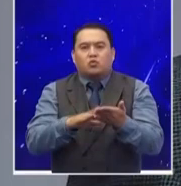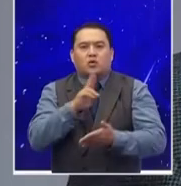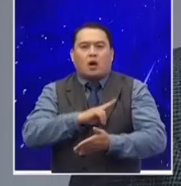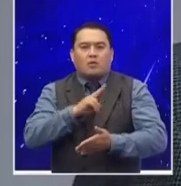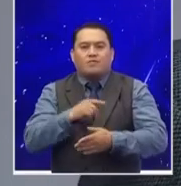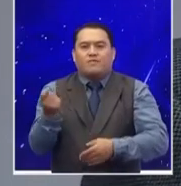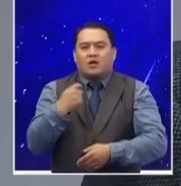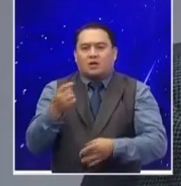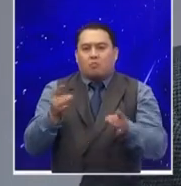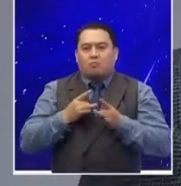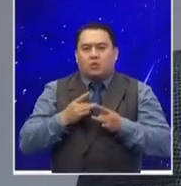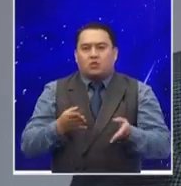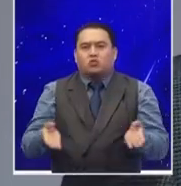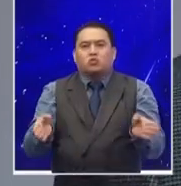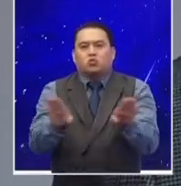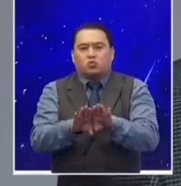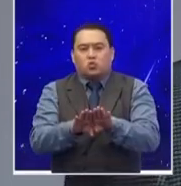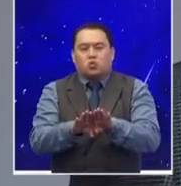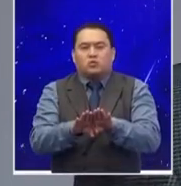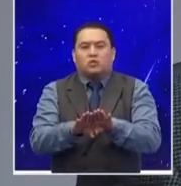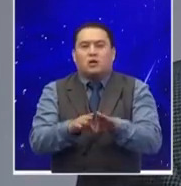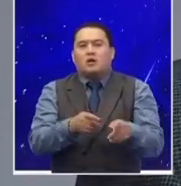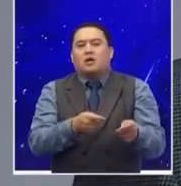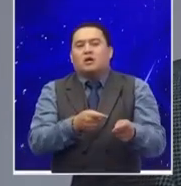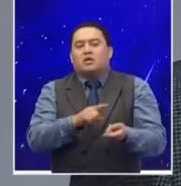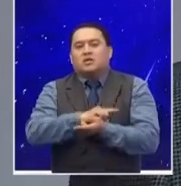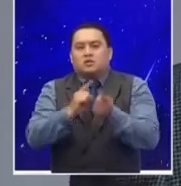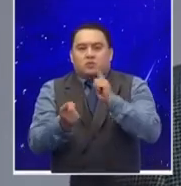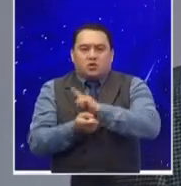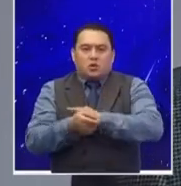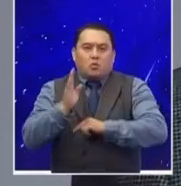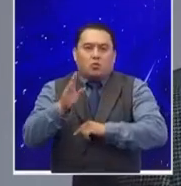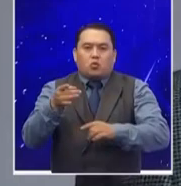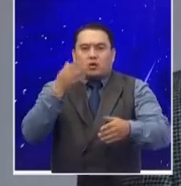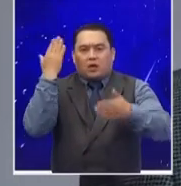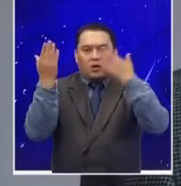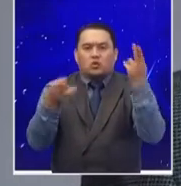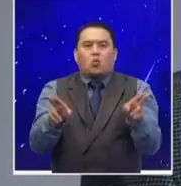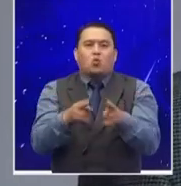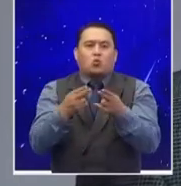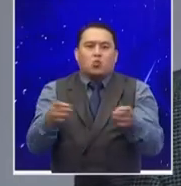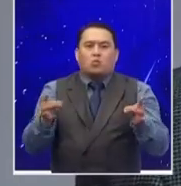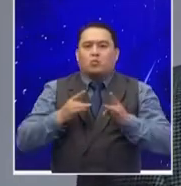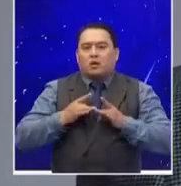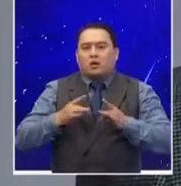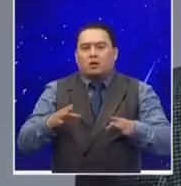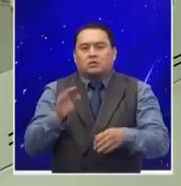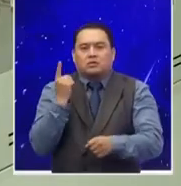но выходные и праздники будут вынуждены перейти на доставку. Изменения коснутся и развлекательных, торговых и других сфер